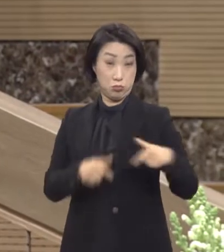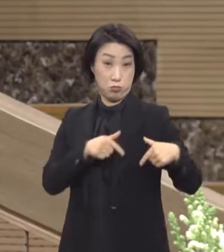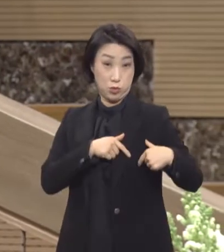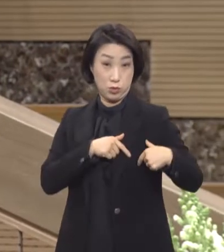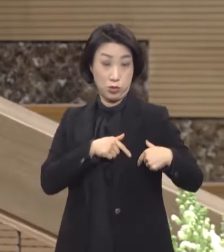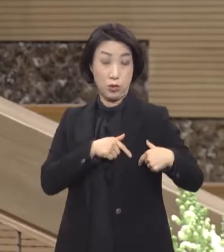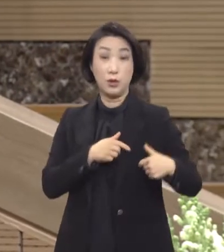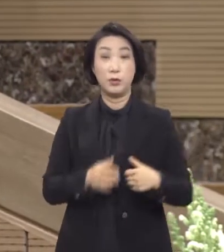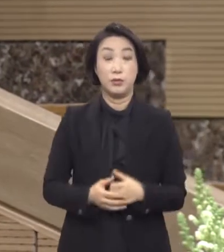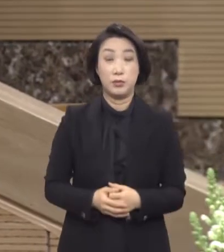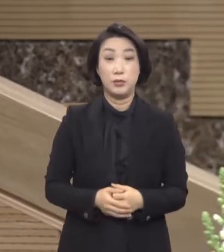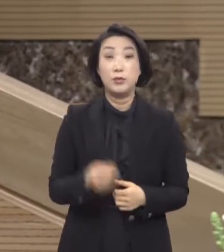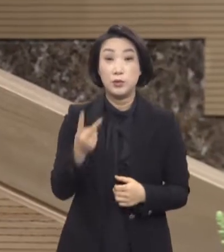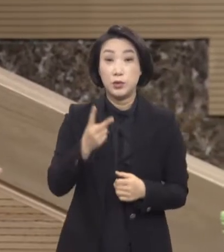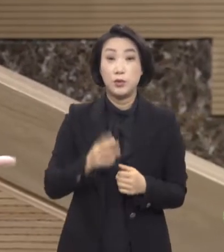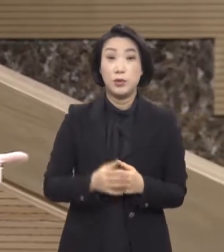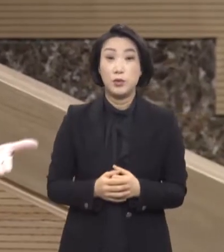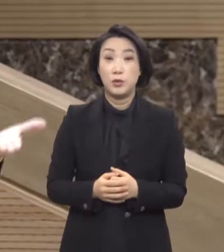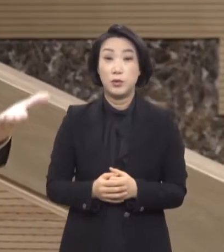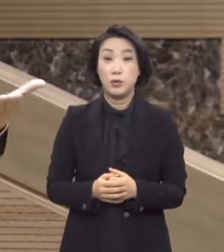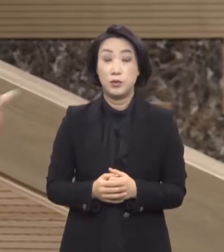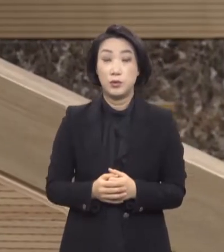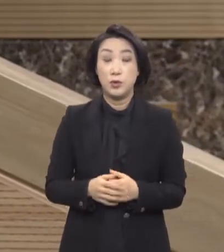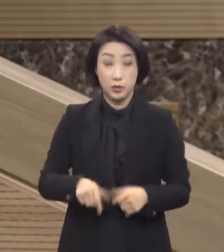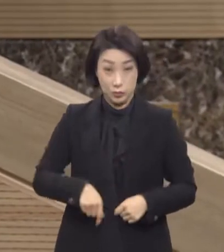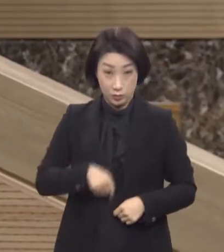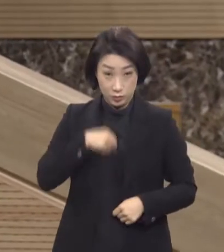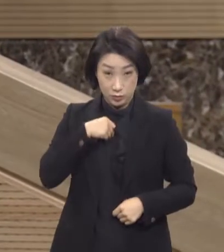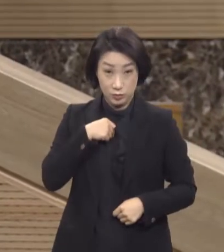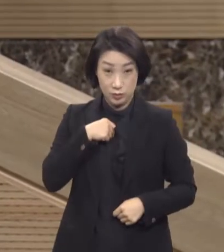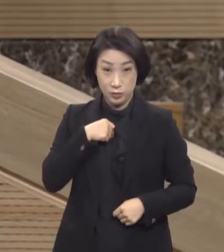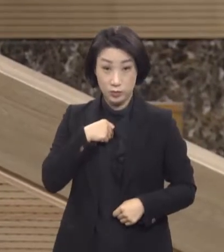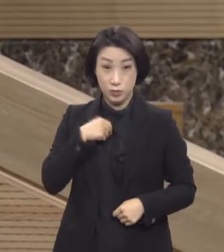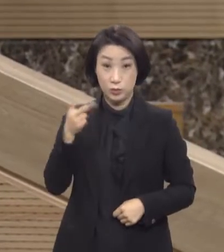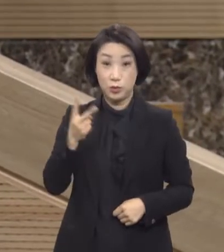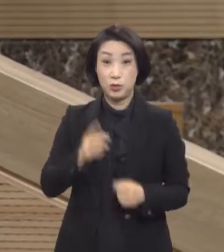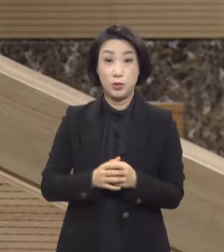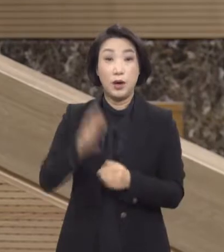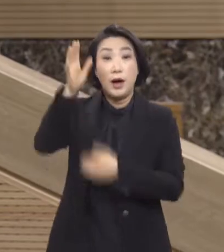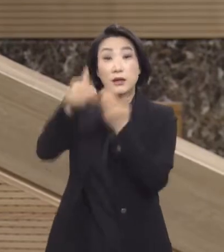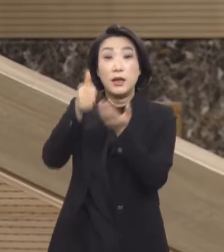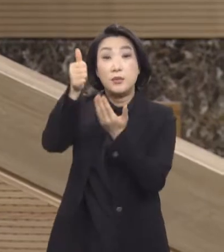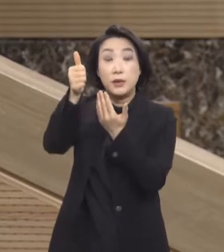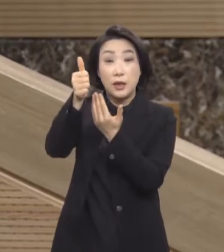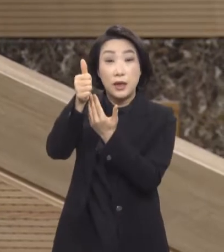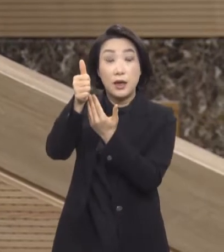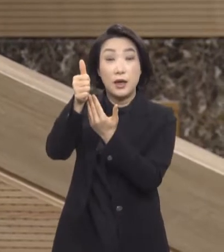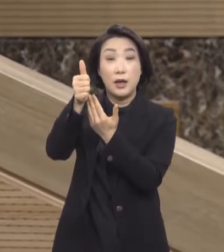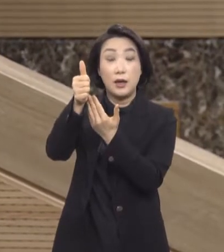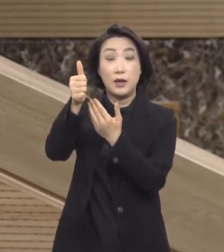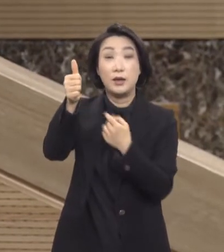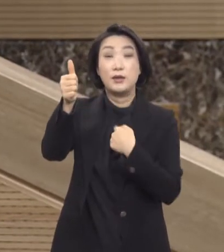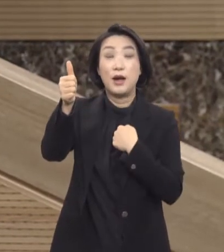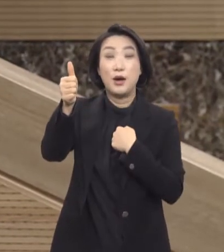명예요, 그리고 의요, 그리고 하나님 앞에서도